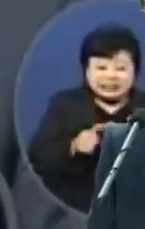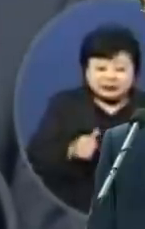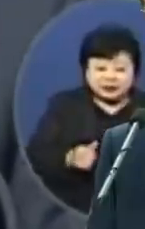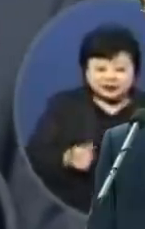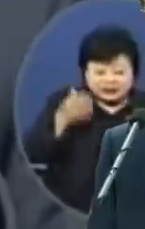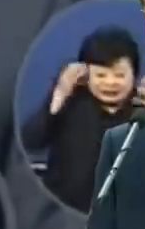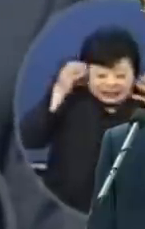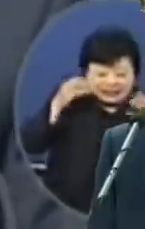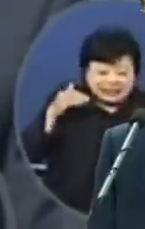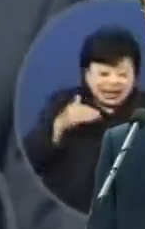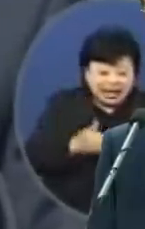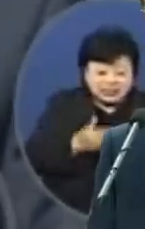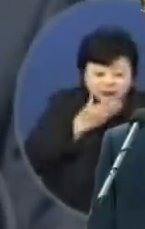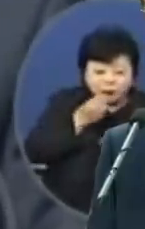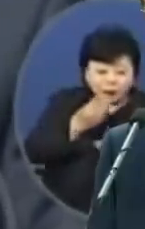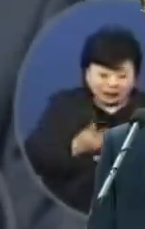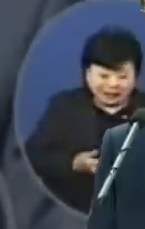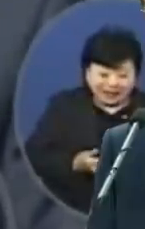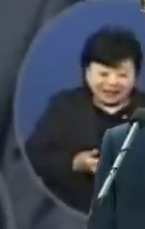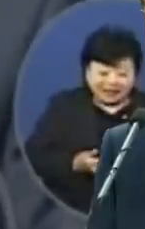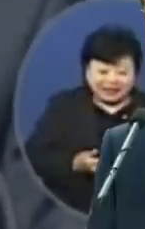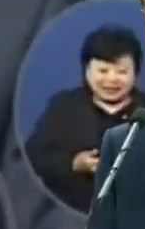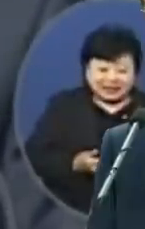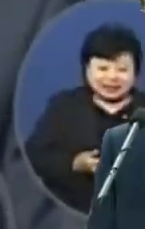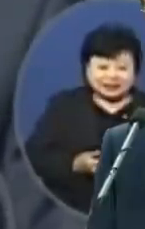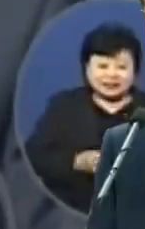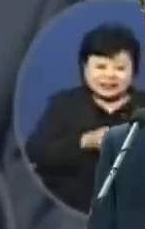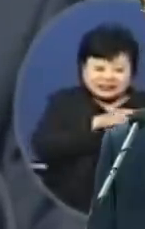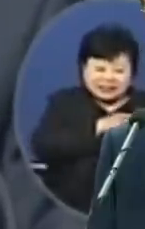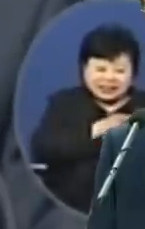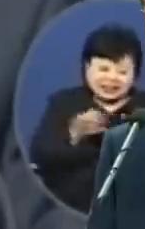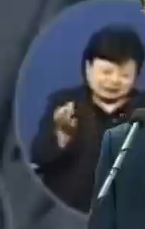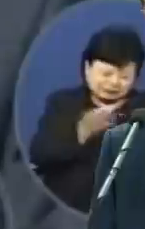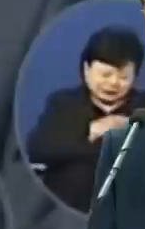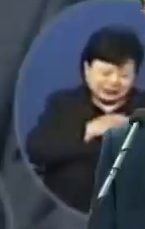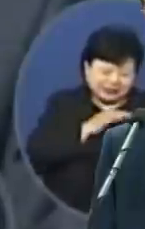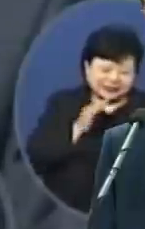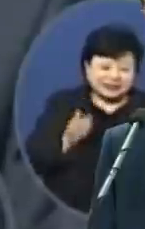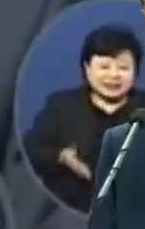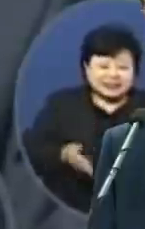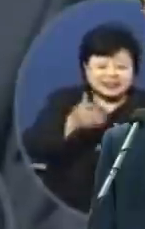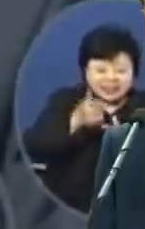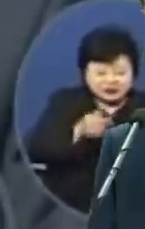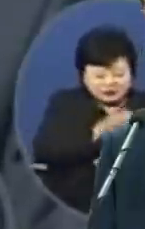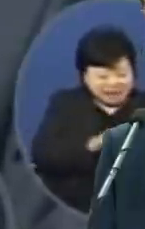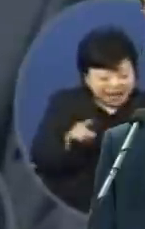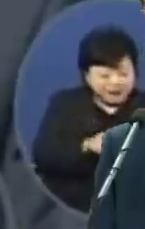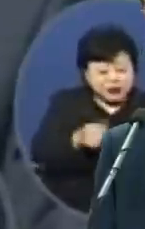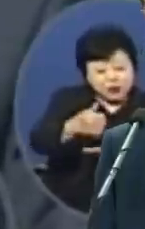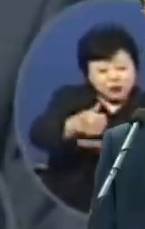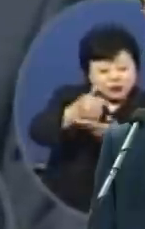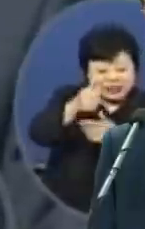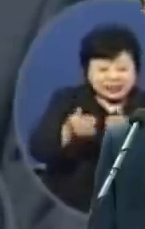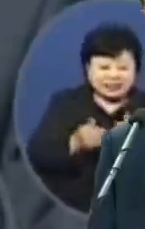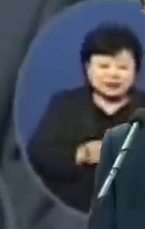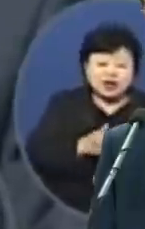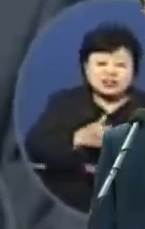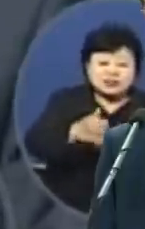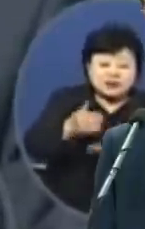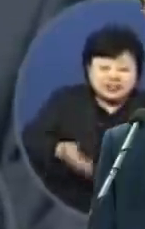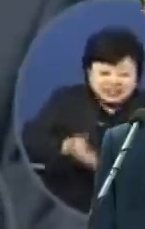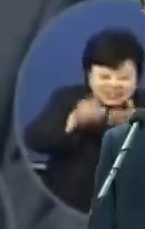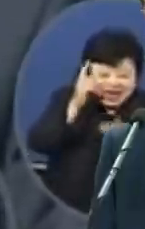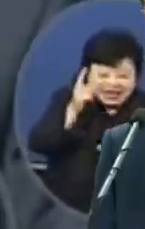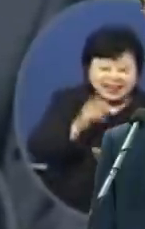것입니다. 그러므로 여러분, 우리가 이 세상에서 가장 잘 살 수 있는 길은 예수님을 잘 믿고 모시고 하나님을 섬기는 길밖에